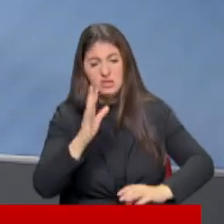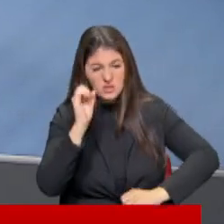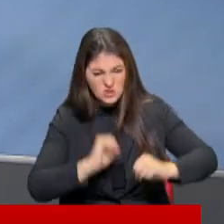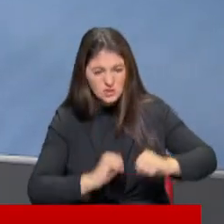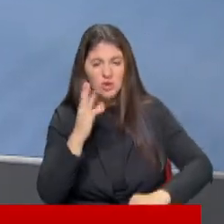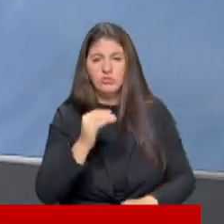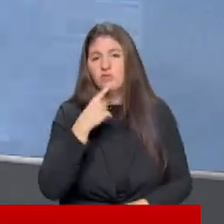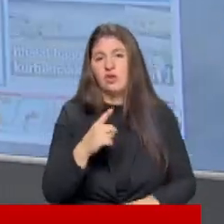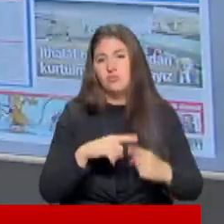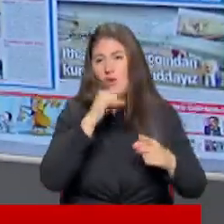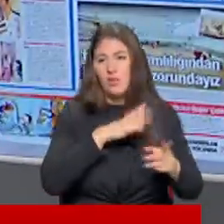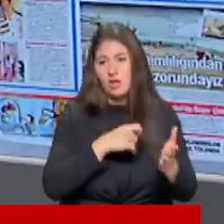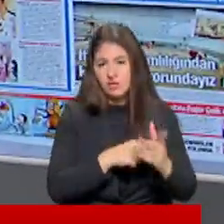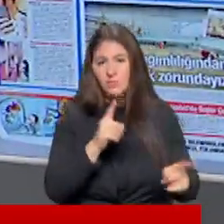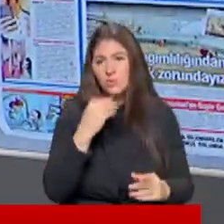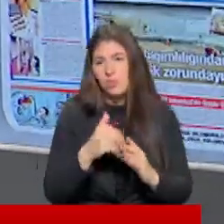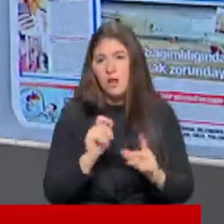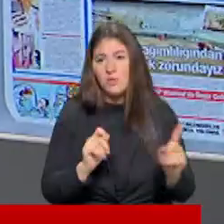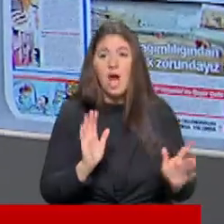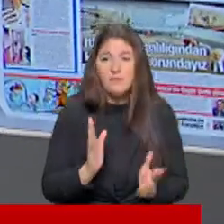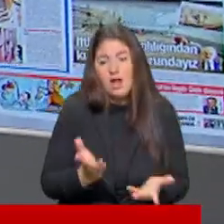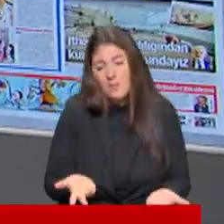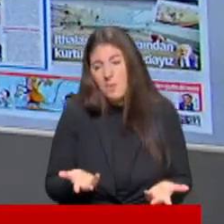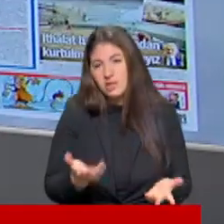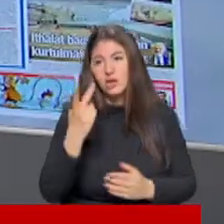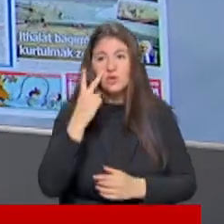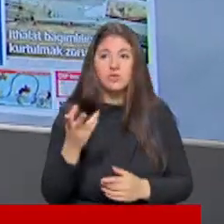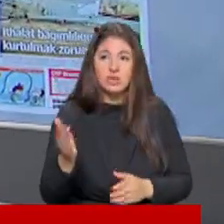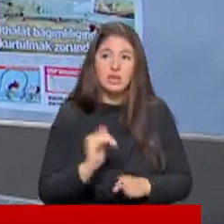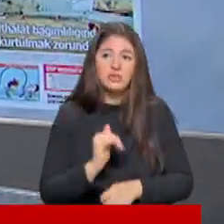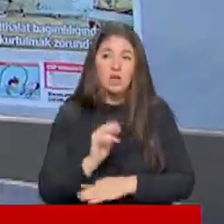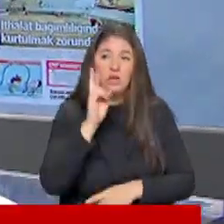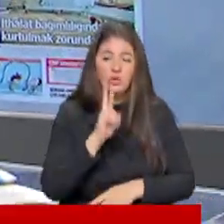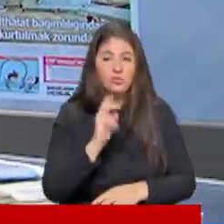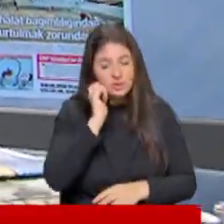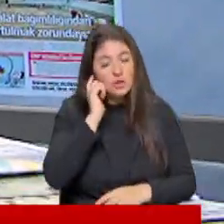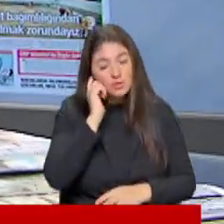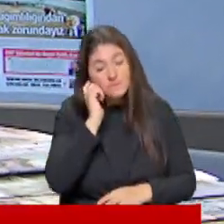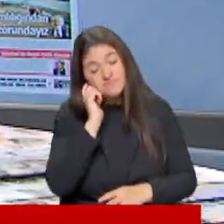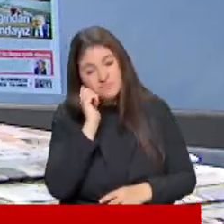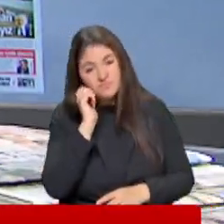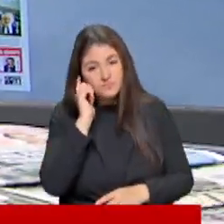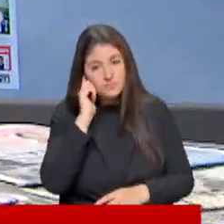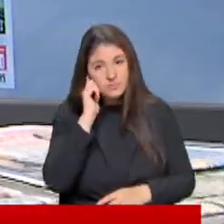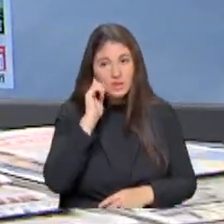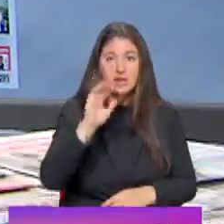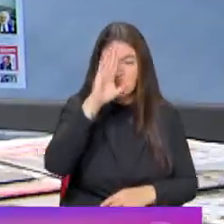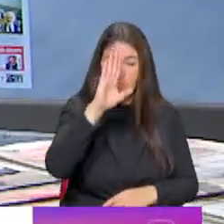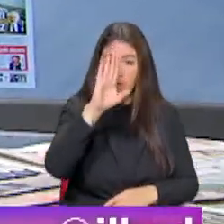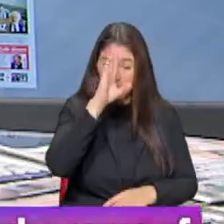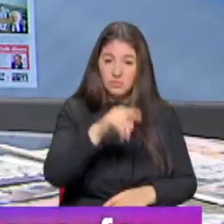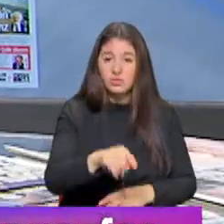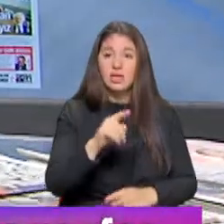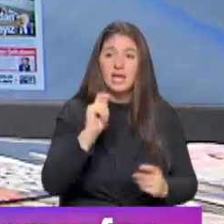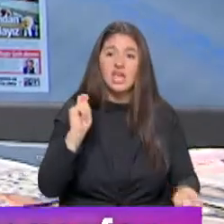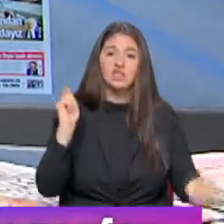söyleniyor Kılıçdaroğlu adına. Bu yorumlar yapılıyor ama elbette göreceğiz, yaşayarak göreceğiz. O zaman İstanbul ve